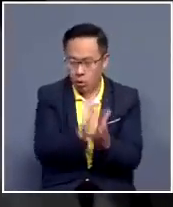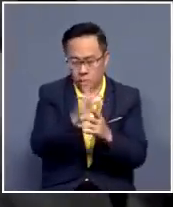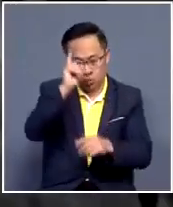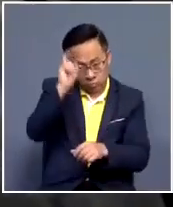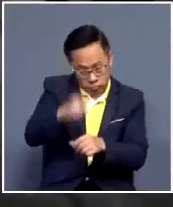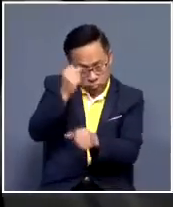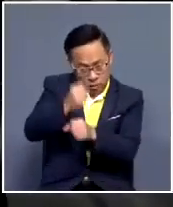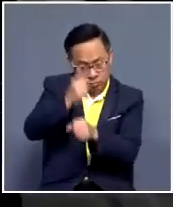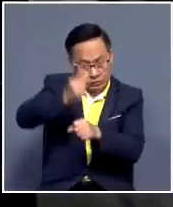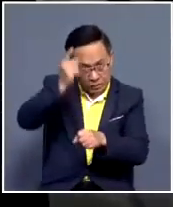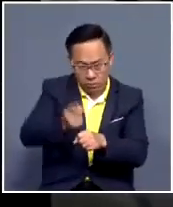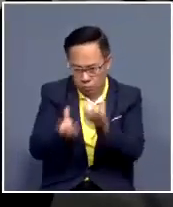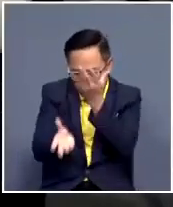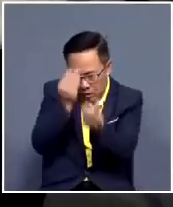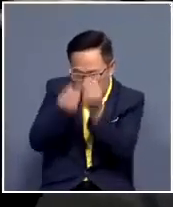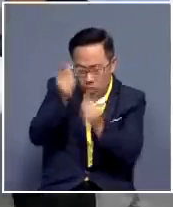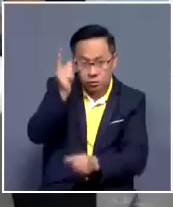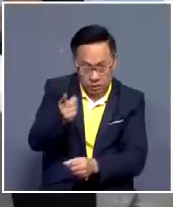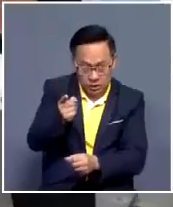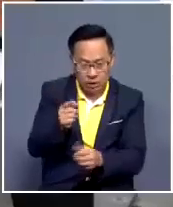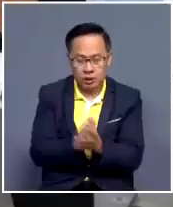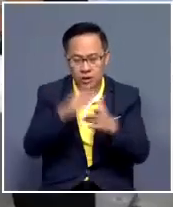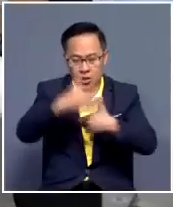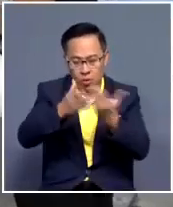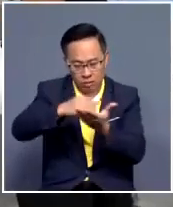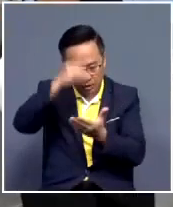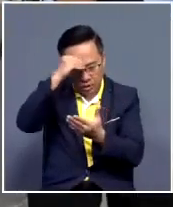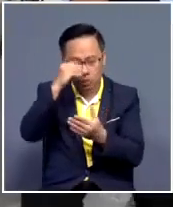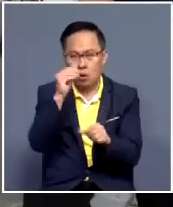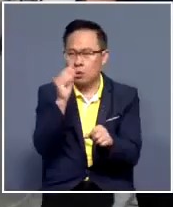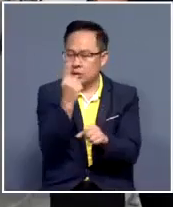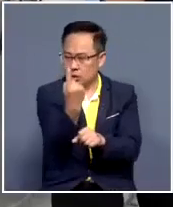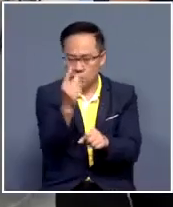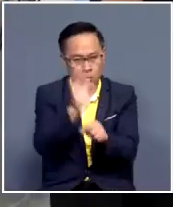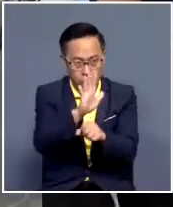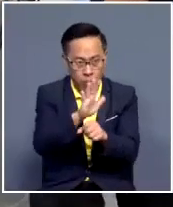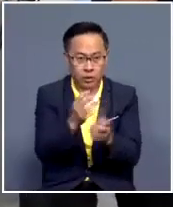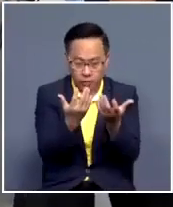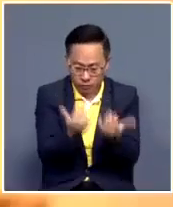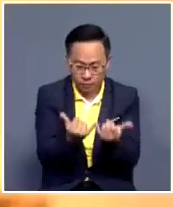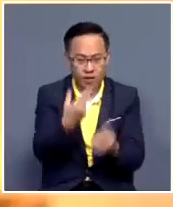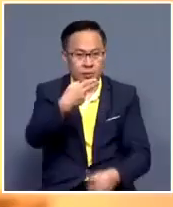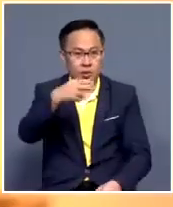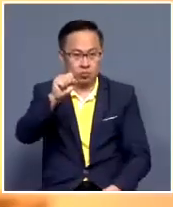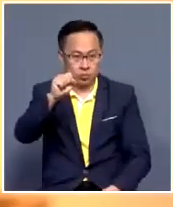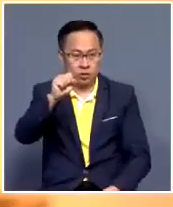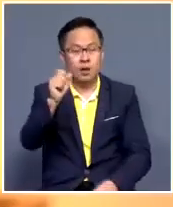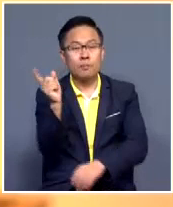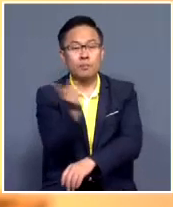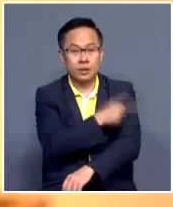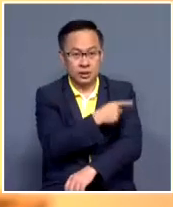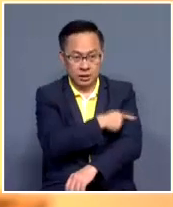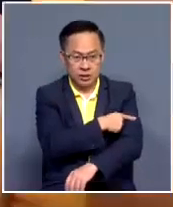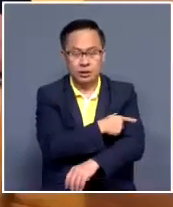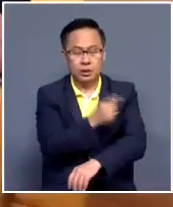เพราะนั้นตอนนี้การเรียนในห้องเรียนต้องลดลงผมจะแบ่งเป็นสองส่วนส่วนหนึ่งก็คือเป็นหลักสูตรภาคปกติเป็นปริญญาตรีตัว